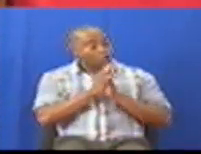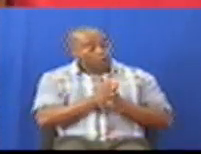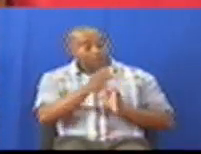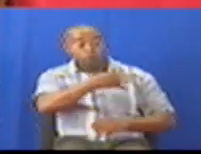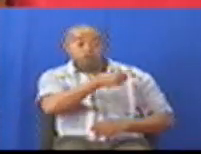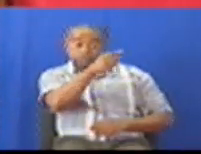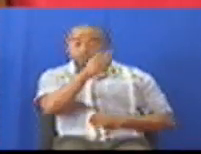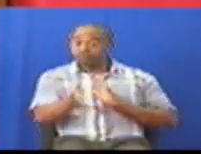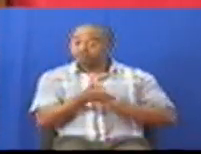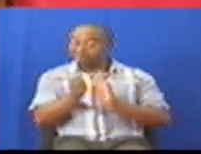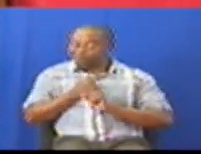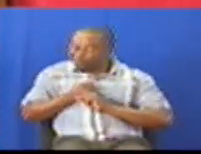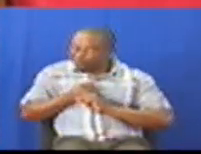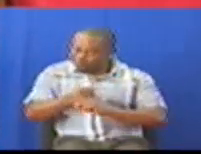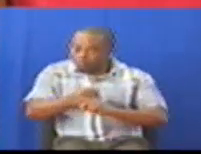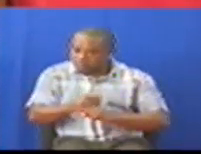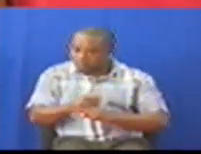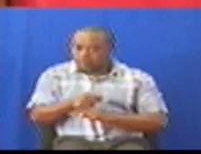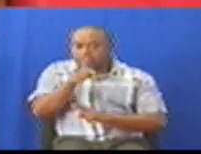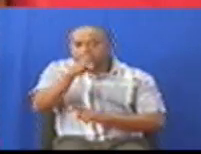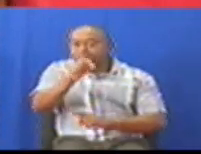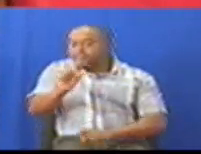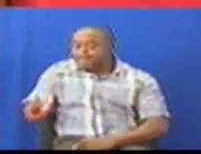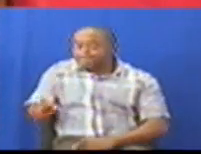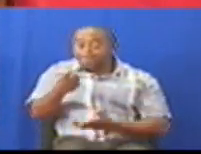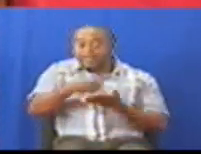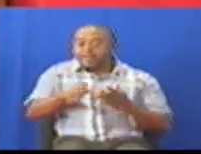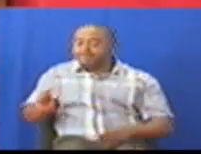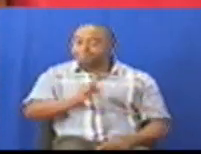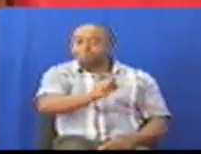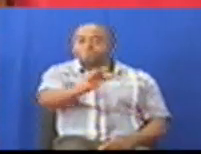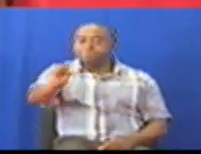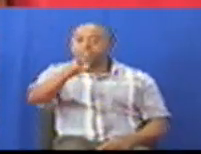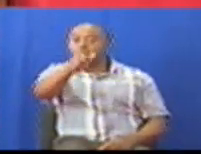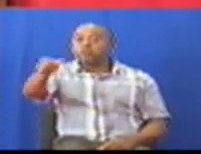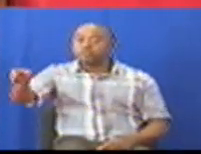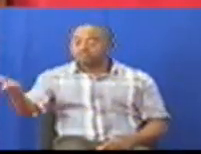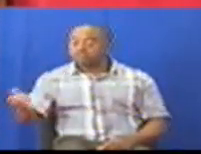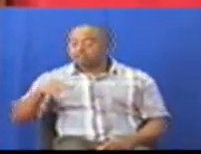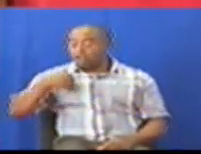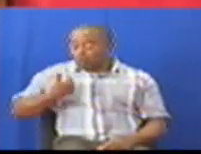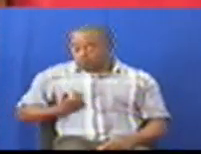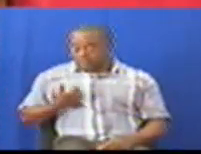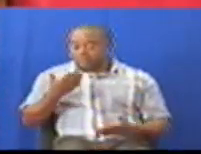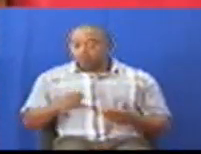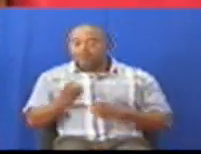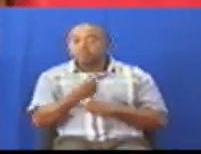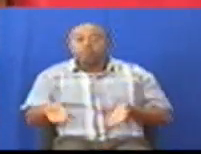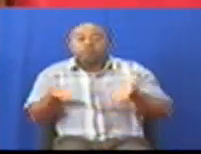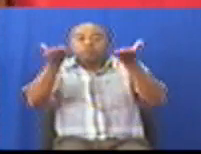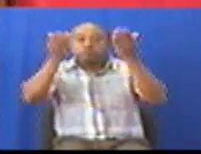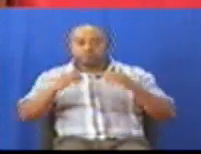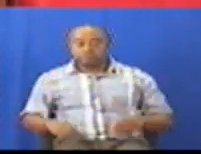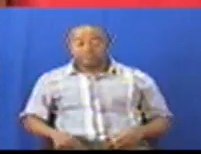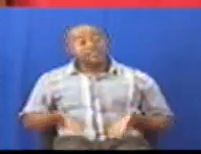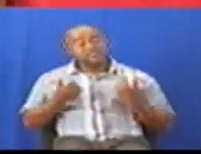madeni yale yaliyobaki wapewe wananchi, lakini vile vile wanawake waendelee. Sasa hivi naona msukumo